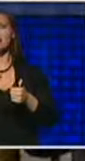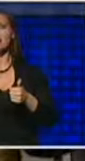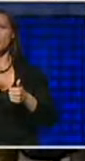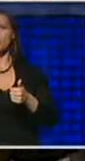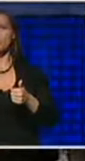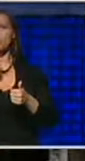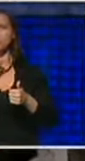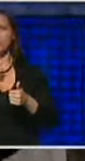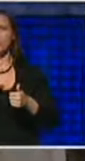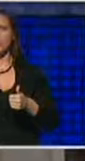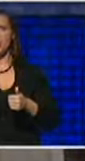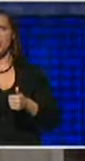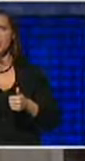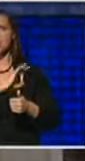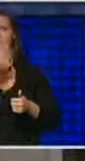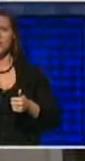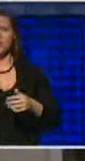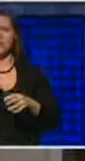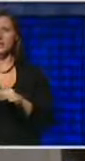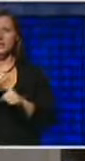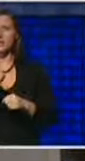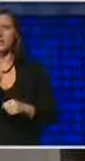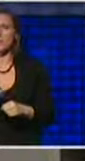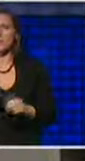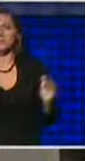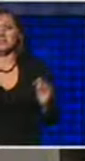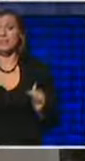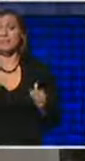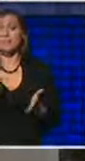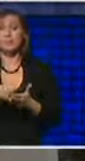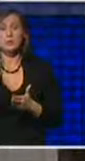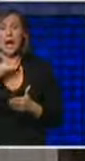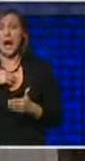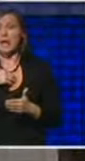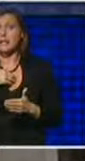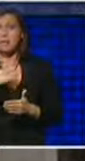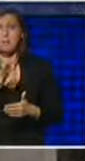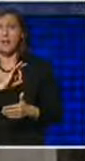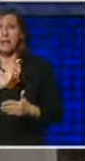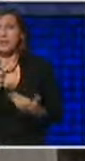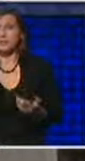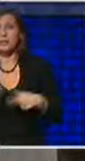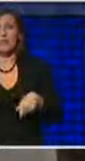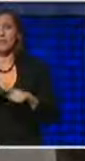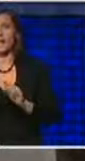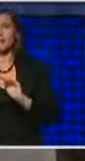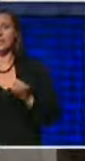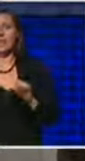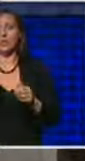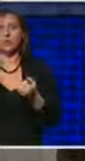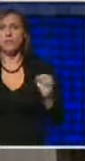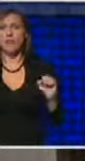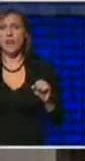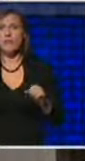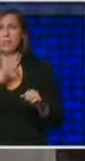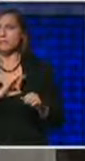sikerült polgármestert szerezni a Jobbiknak, hogy kisebb településeken hány jobbikos polgármester lesz, vagy hány általunk támogatott független